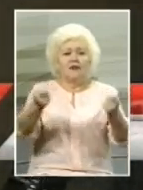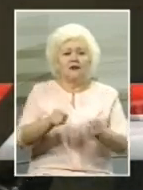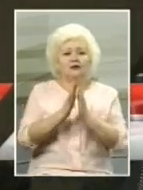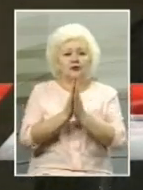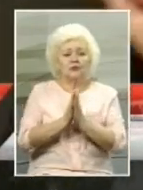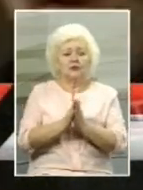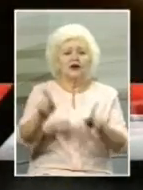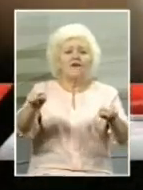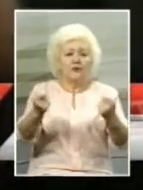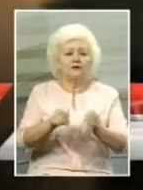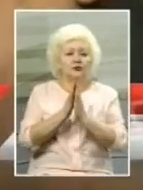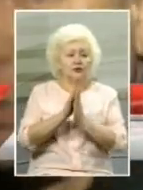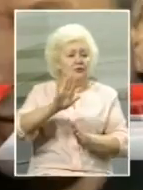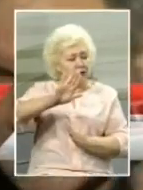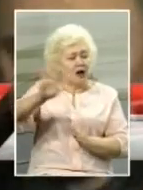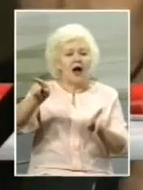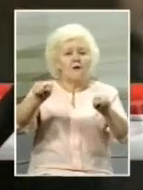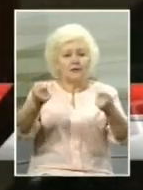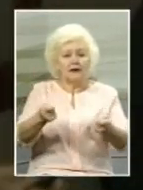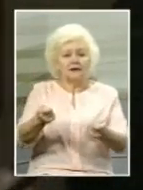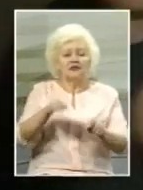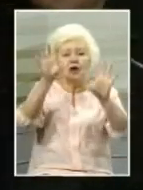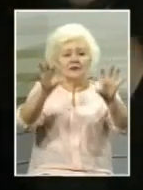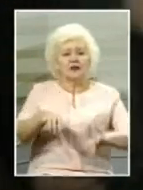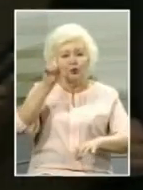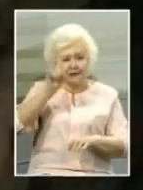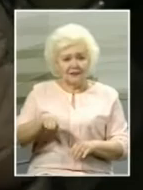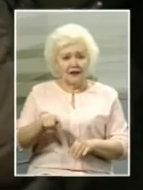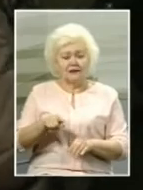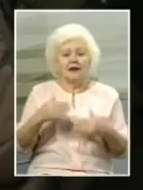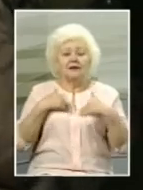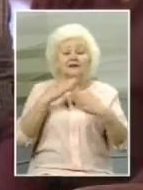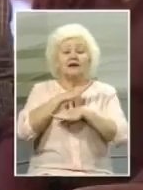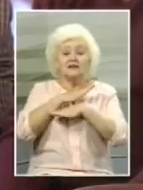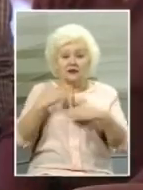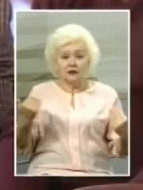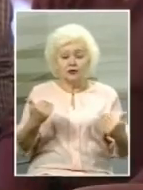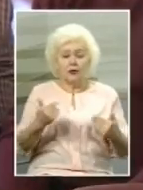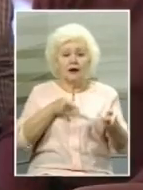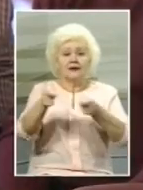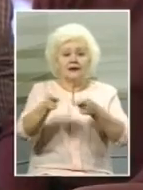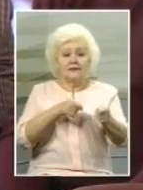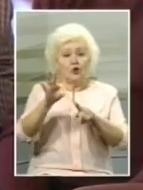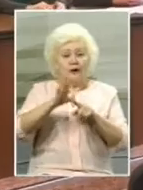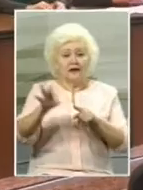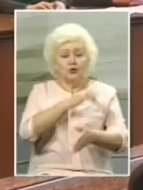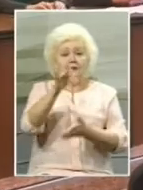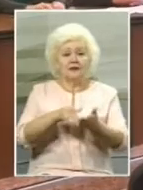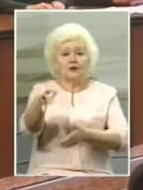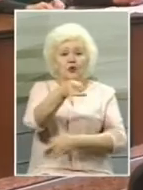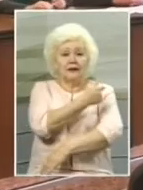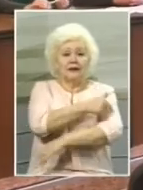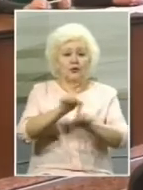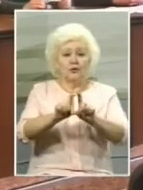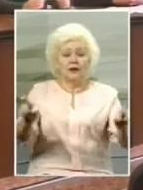пожалуйста. Пожалуйста, ви знаку не знаєте? Я не хочу. Керівництво Ганічевської центральної